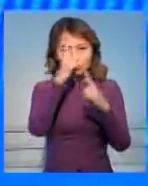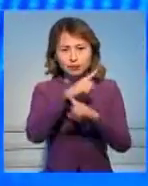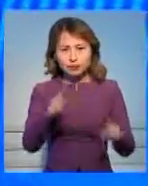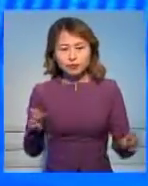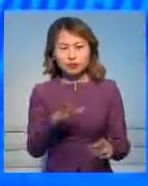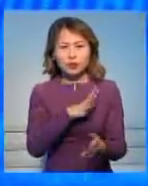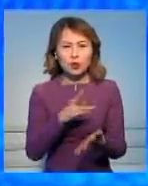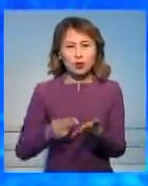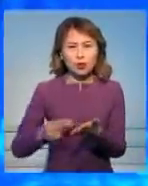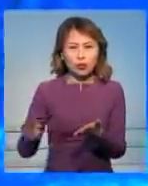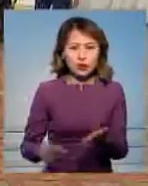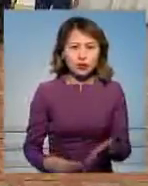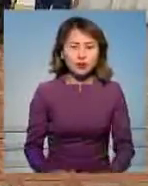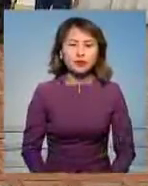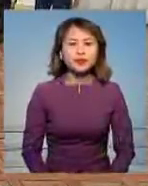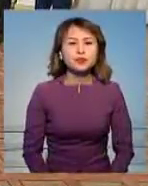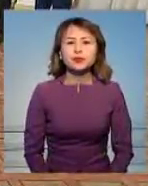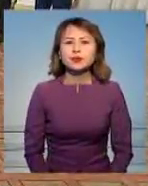түрде қол қойды.